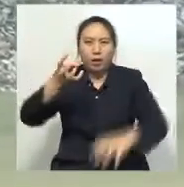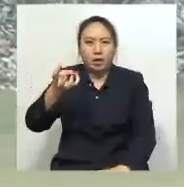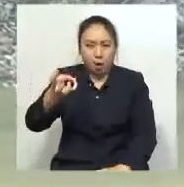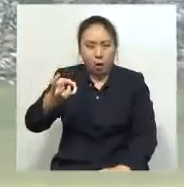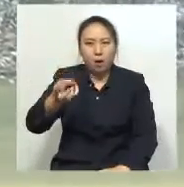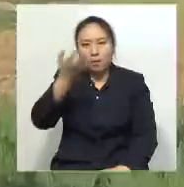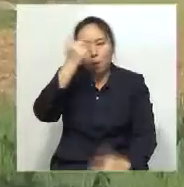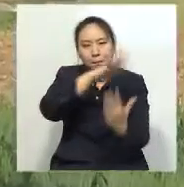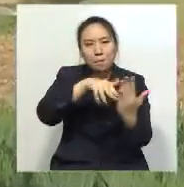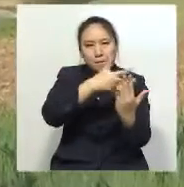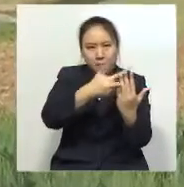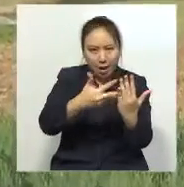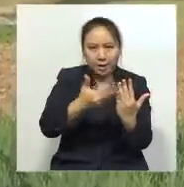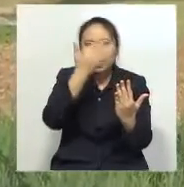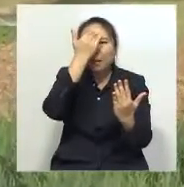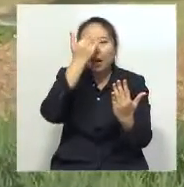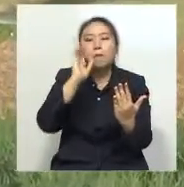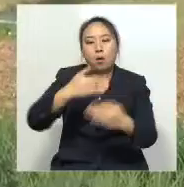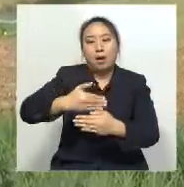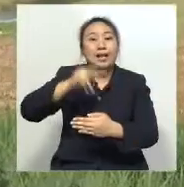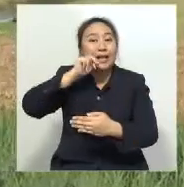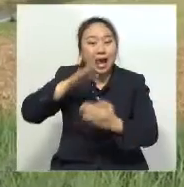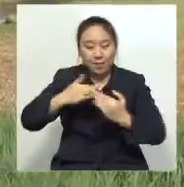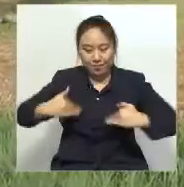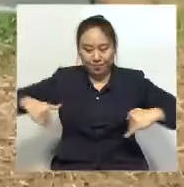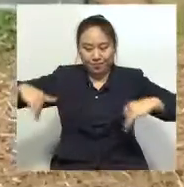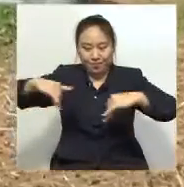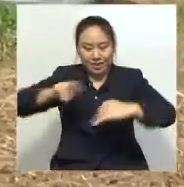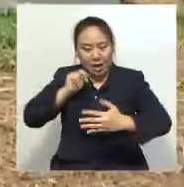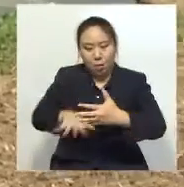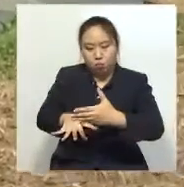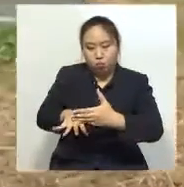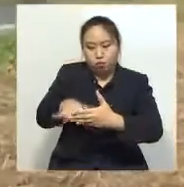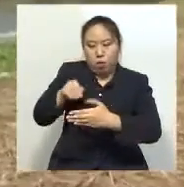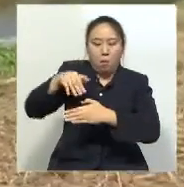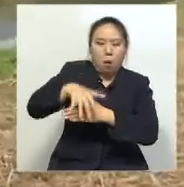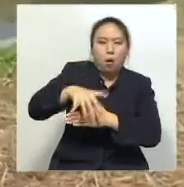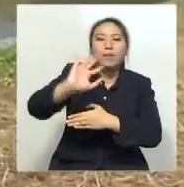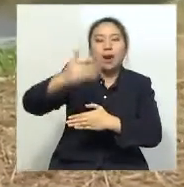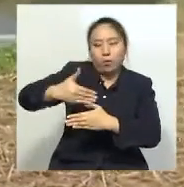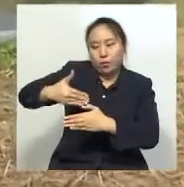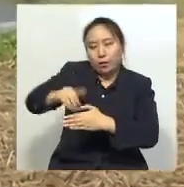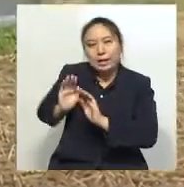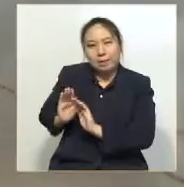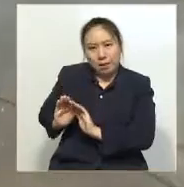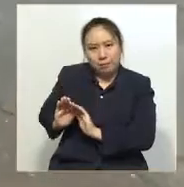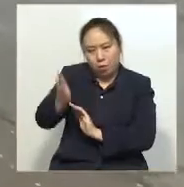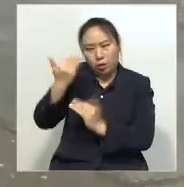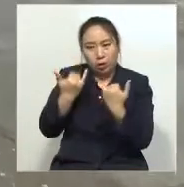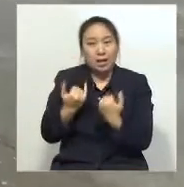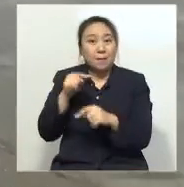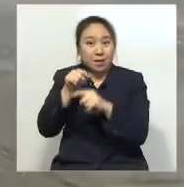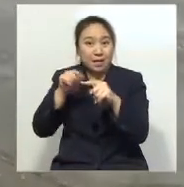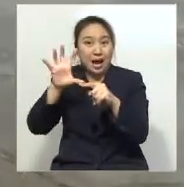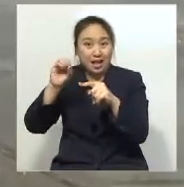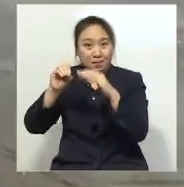ปรับแผนเพื่อจะต้องเก็บกักน้ำให้พอเพียงในช่วงรลูแรงด้วยอ่างเก็บน้ำที่มีน้ำน้อยกวา 150 บ ของความจุก